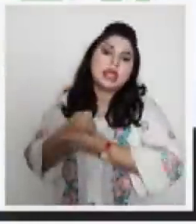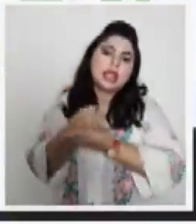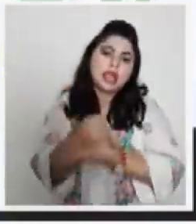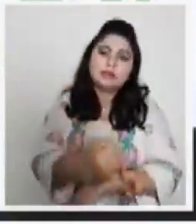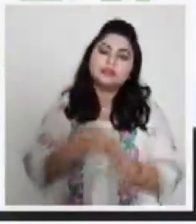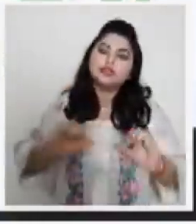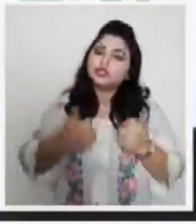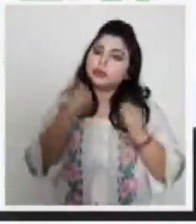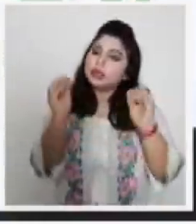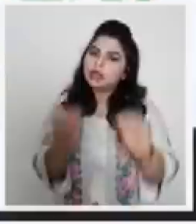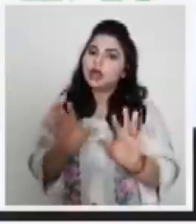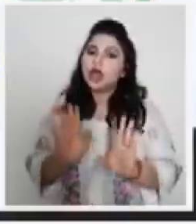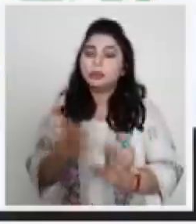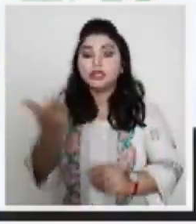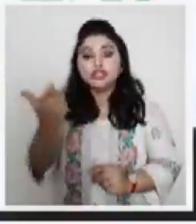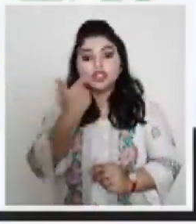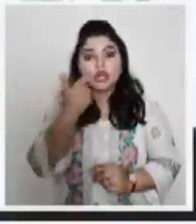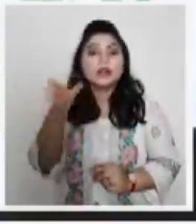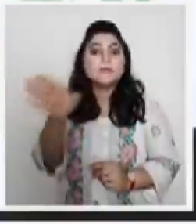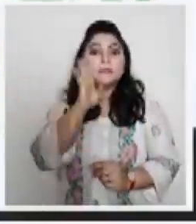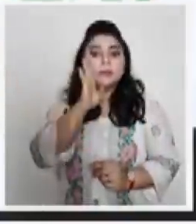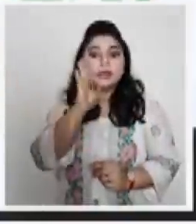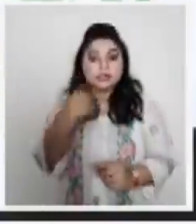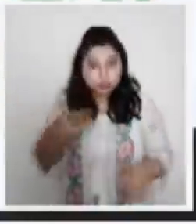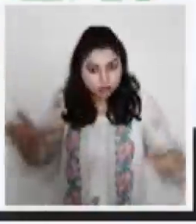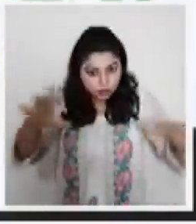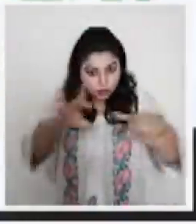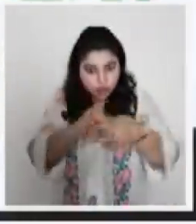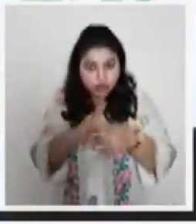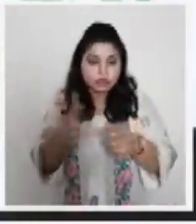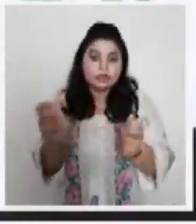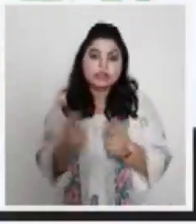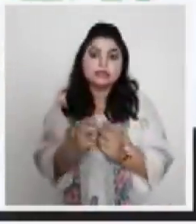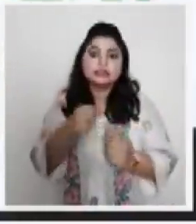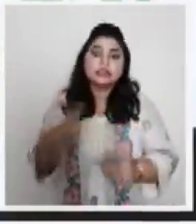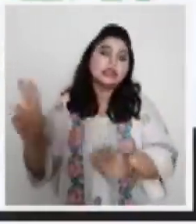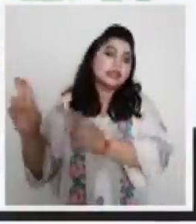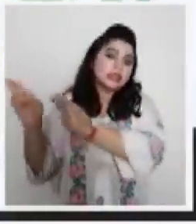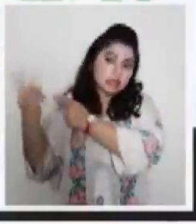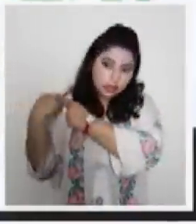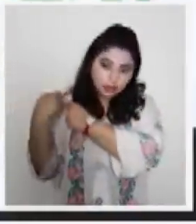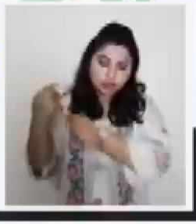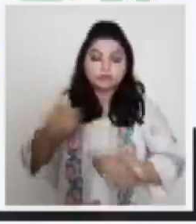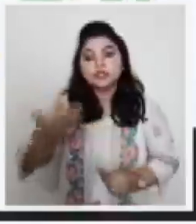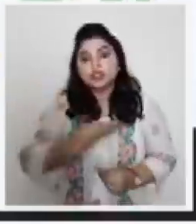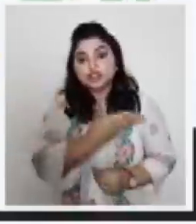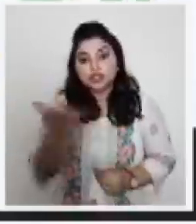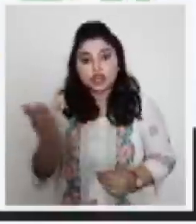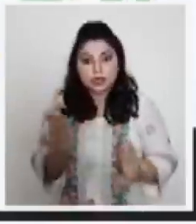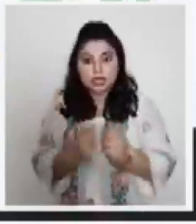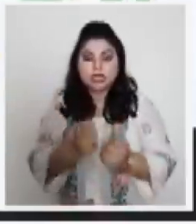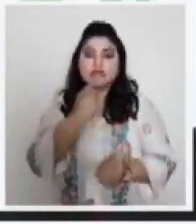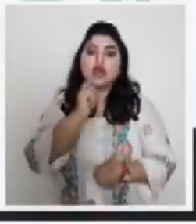নির্ধারণ তদারকি ও প্রয়োজনীয় সরকারি সহায়তা সকল ব্যবস্থা নেওয়া হবে। সরকারি ও বেসরকারি খাত যেন